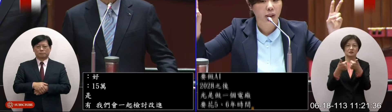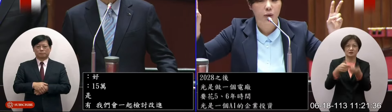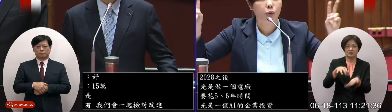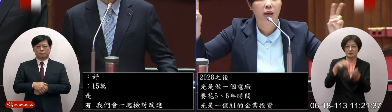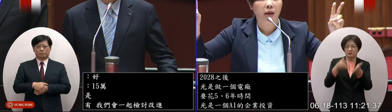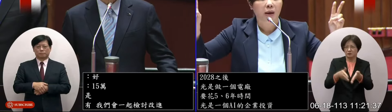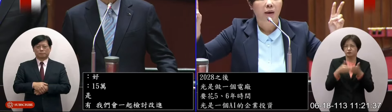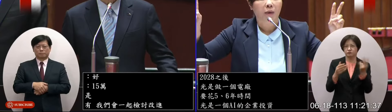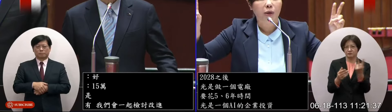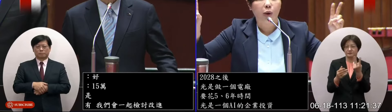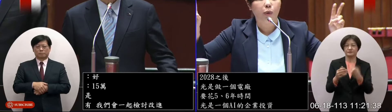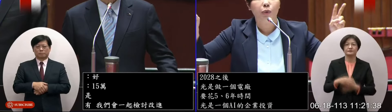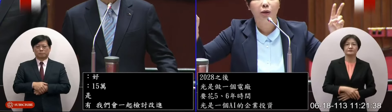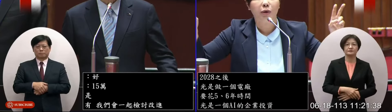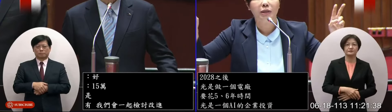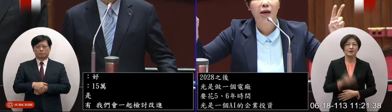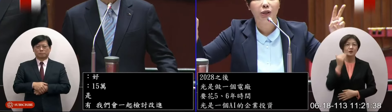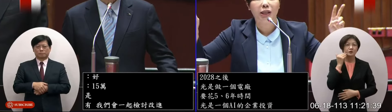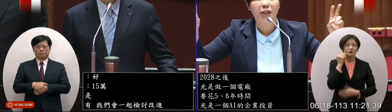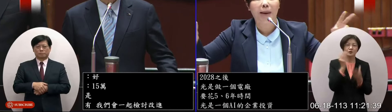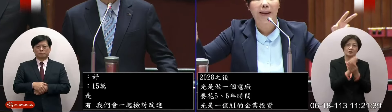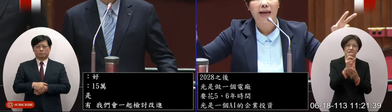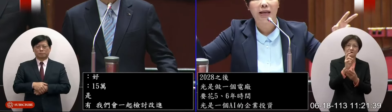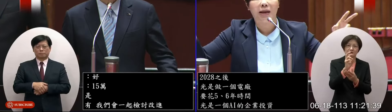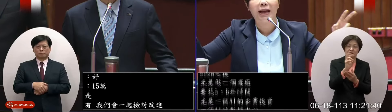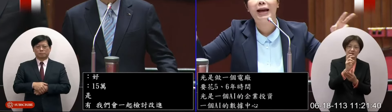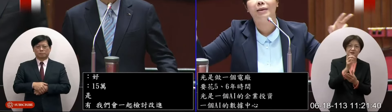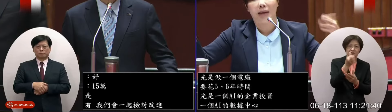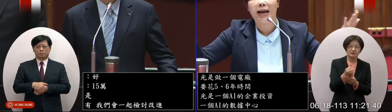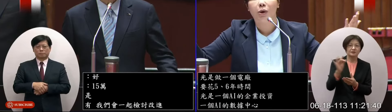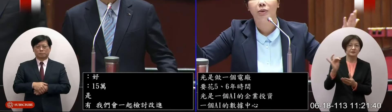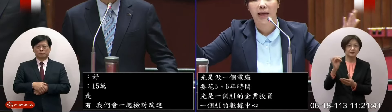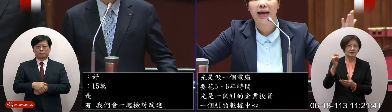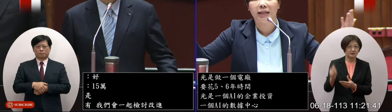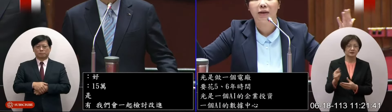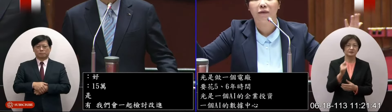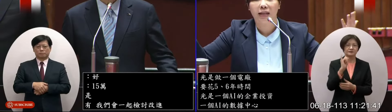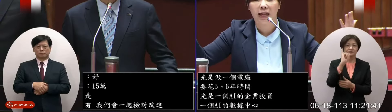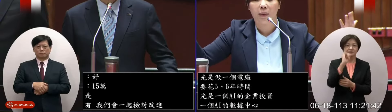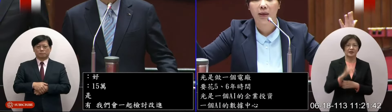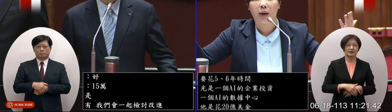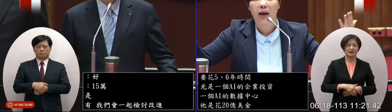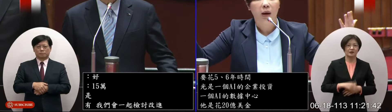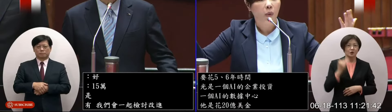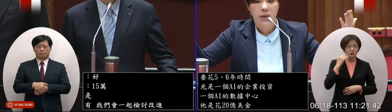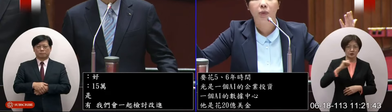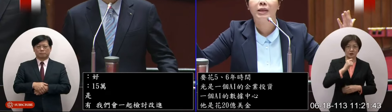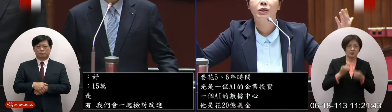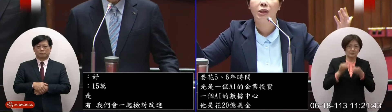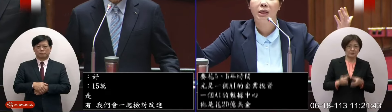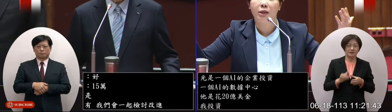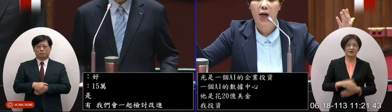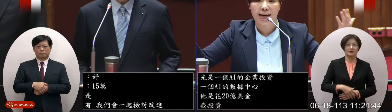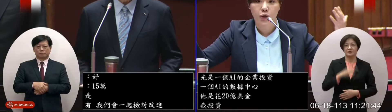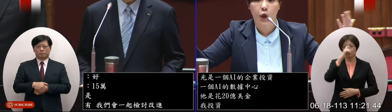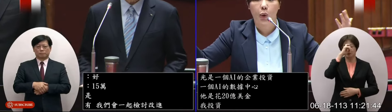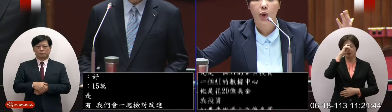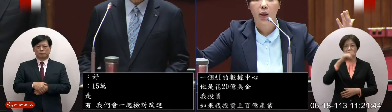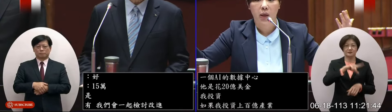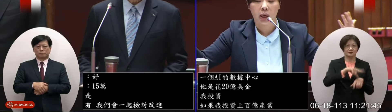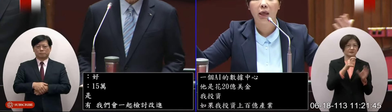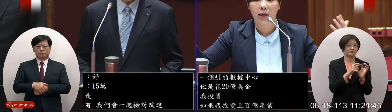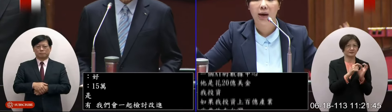件事情。所以我如果投资20亿、上百亿 AI 产业放在台湾的话，我希望它是一个长